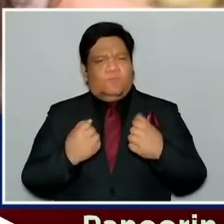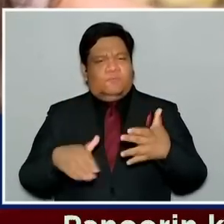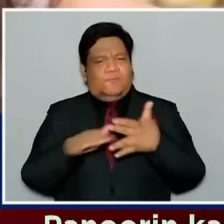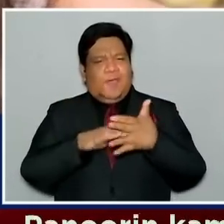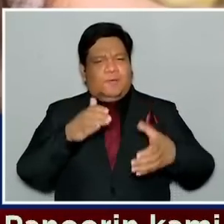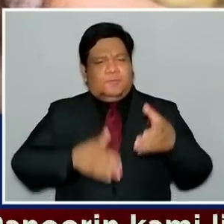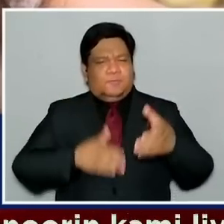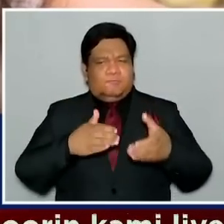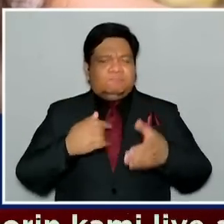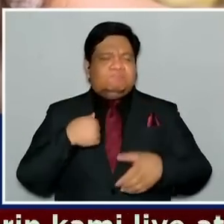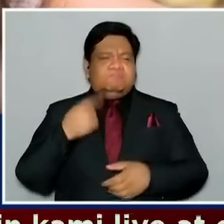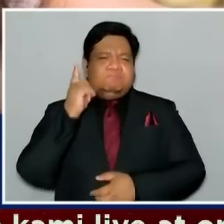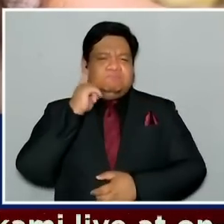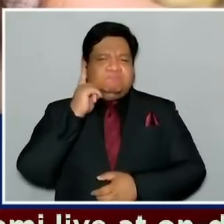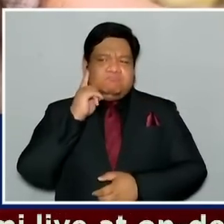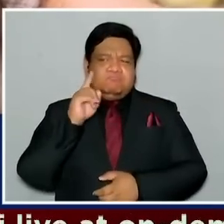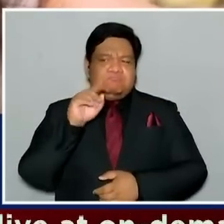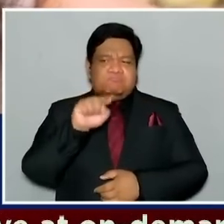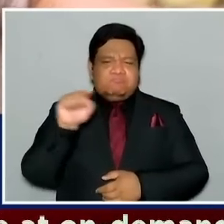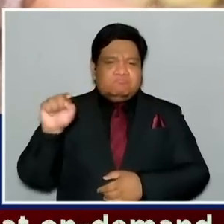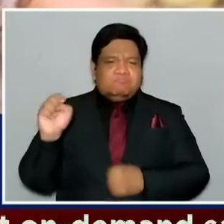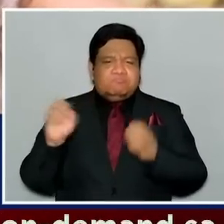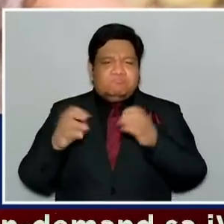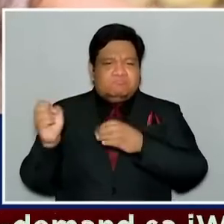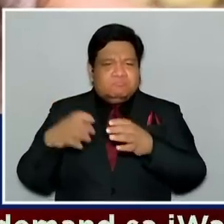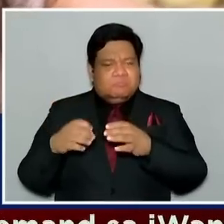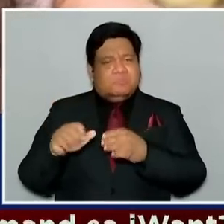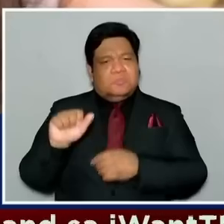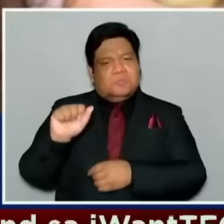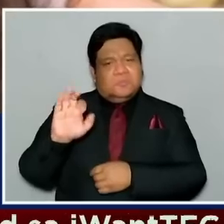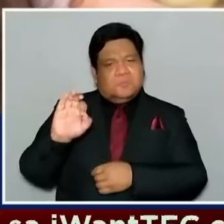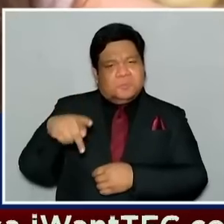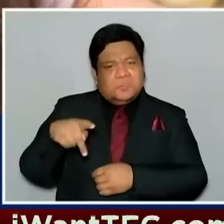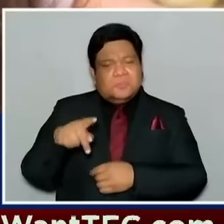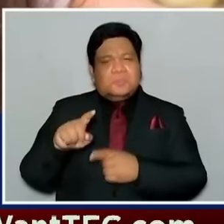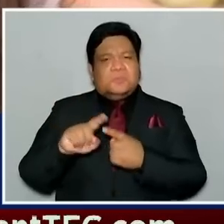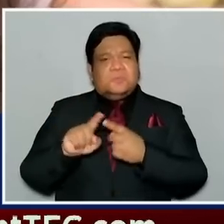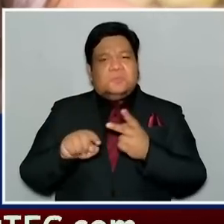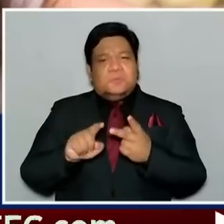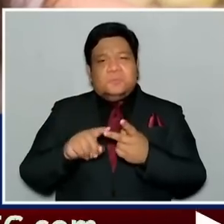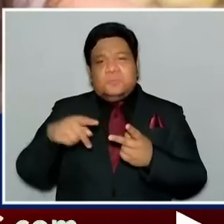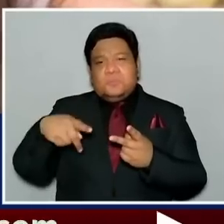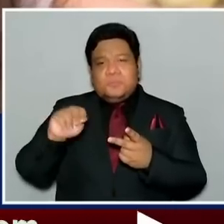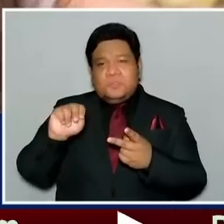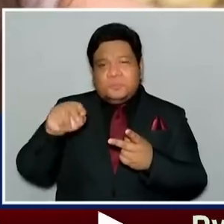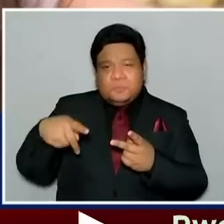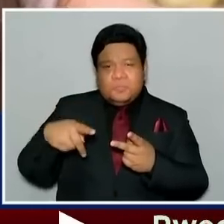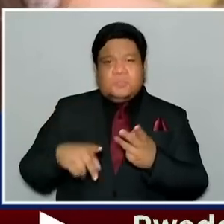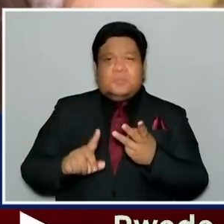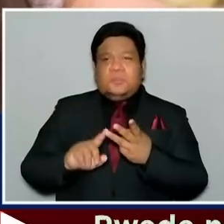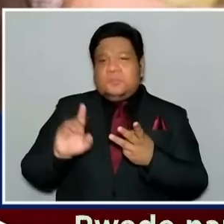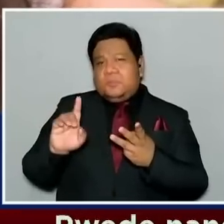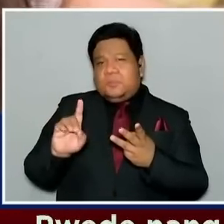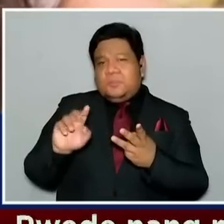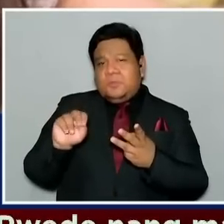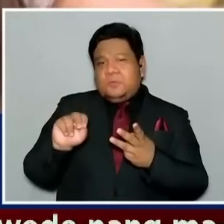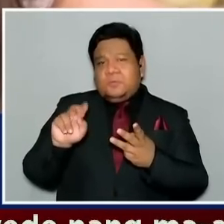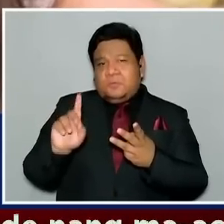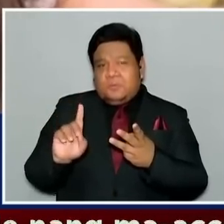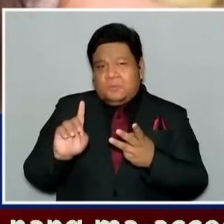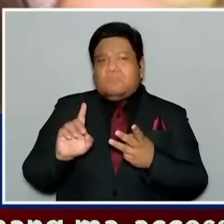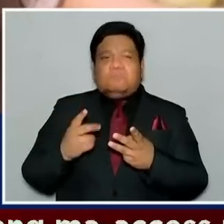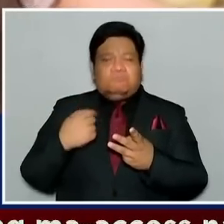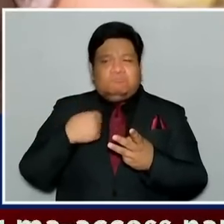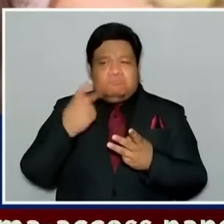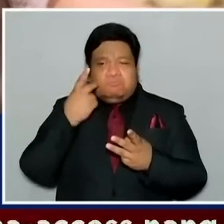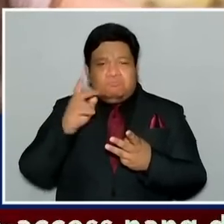hear from the AFP and the PNP and the DND, nakikita ko yung mga reports